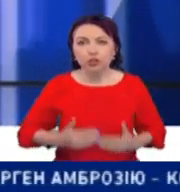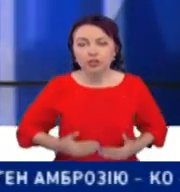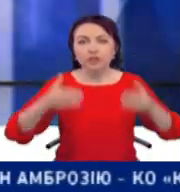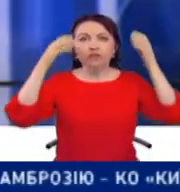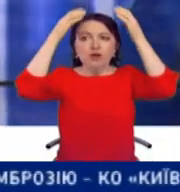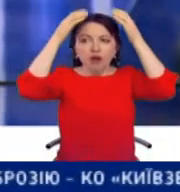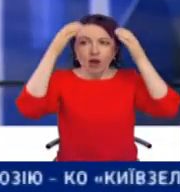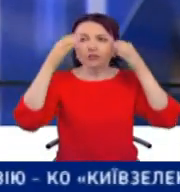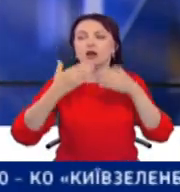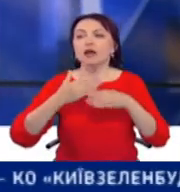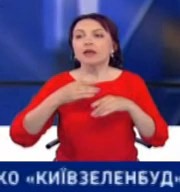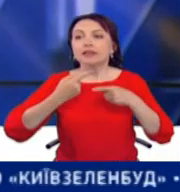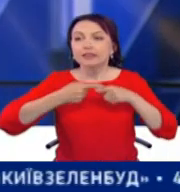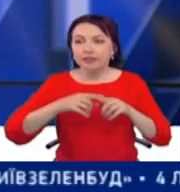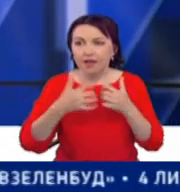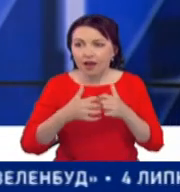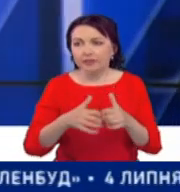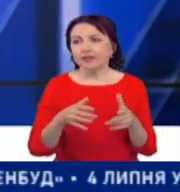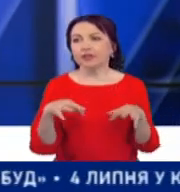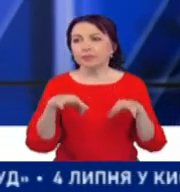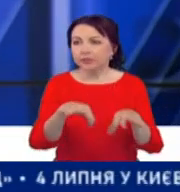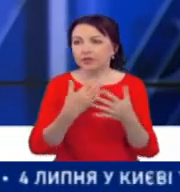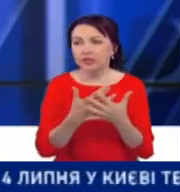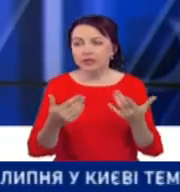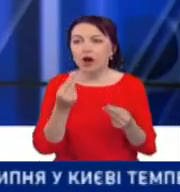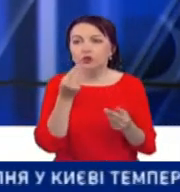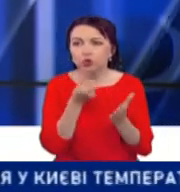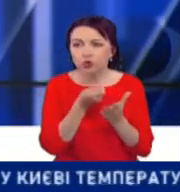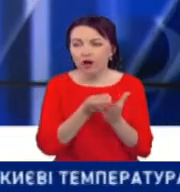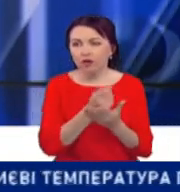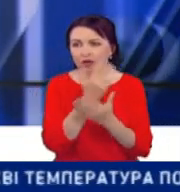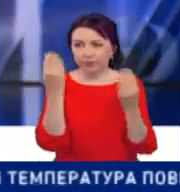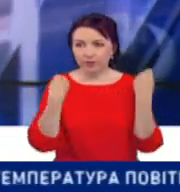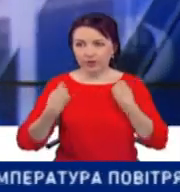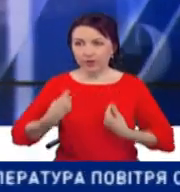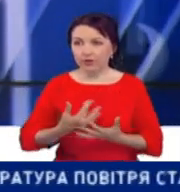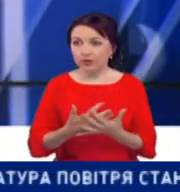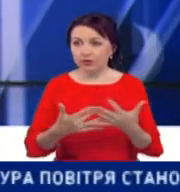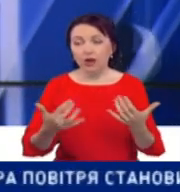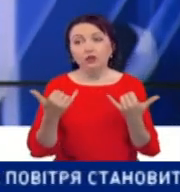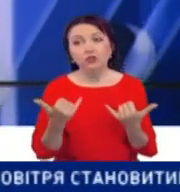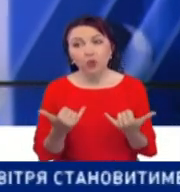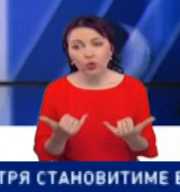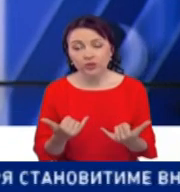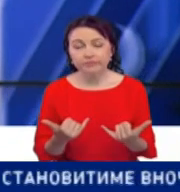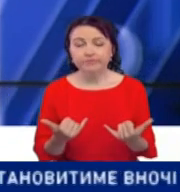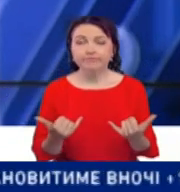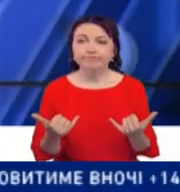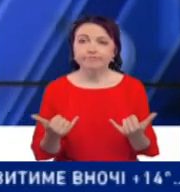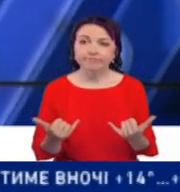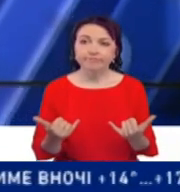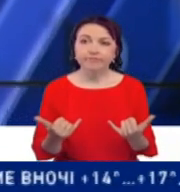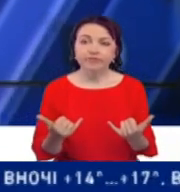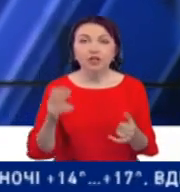і техніки, і харчування, екіпіровки. Тому на сьогоднішній день,